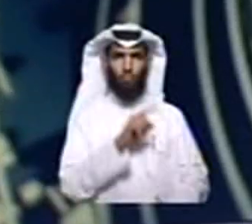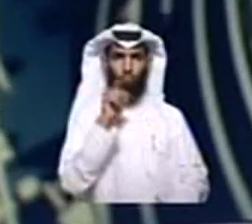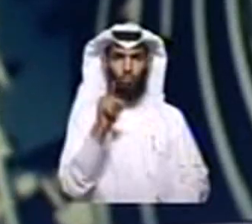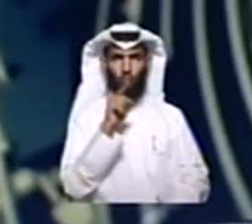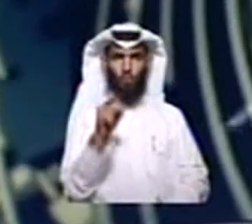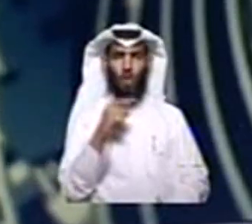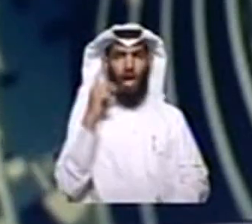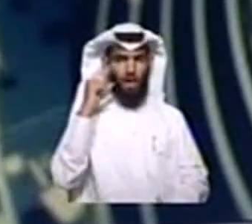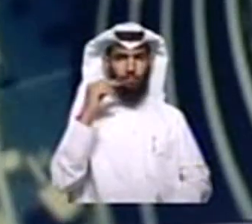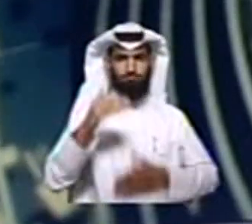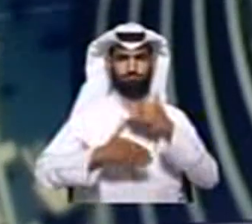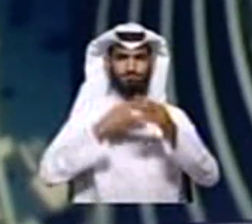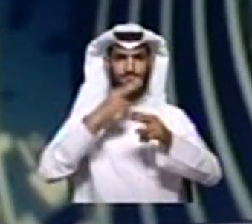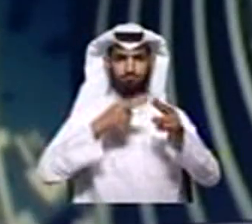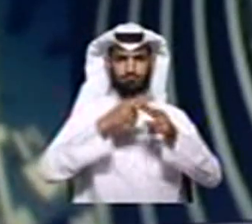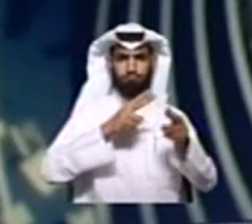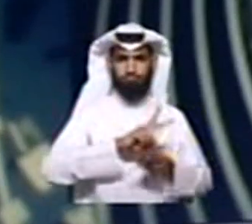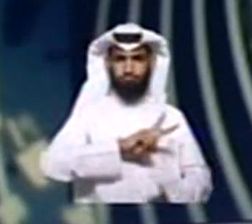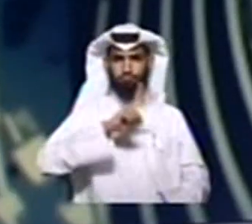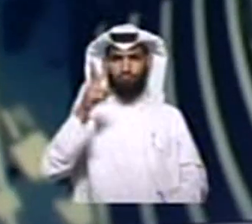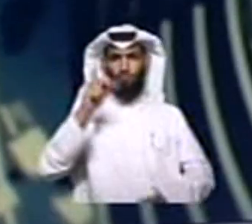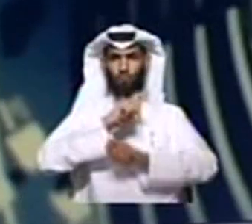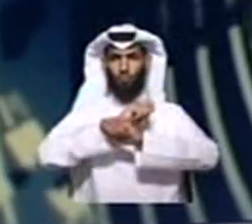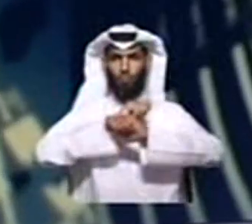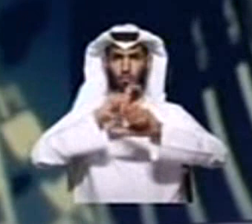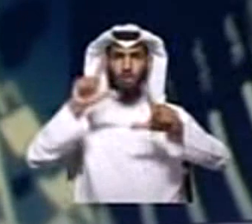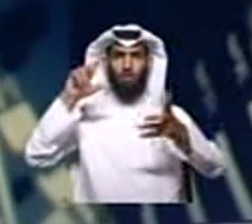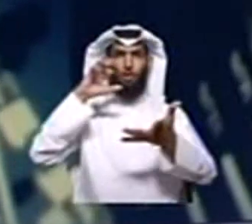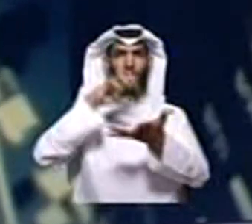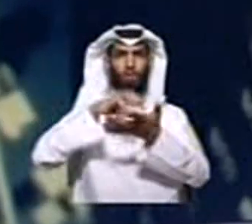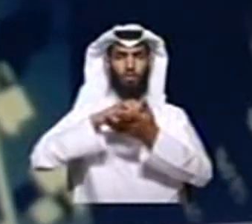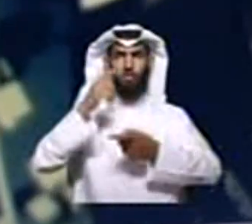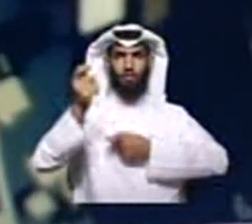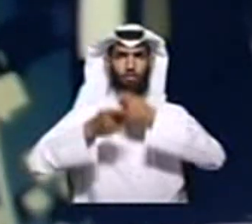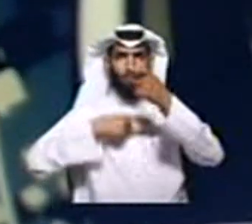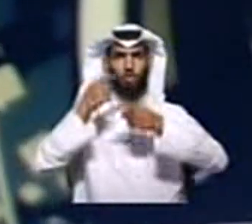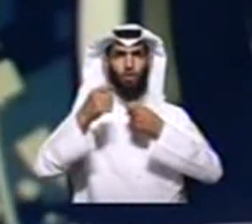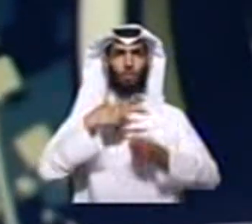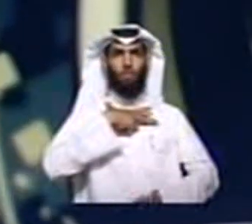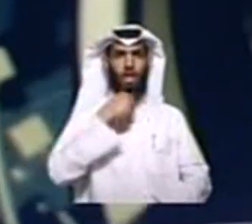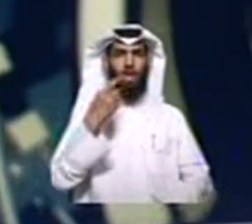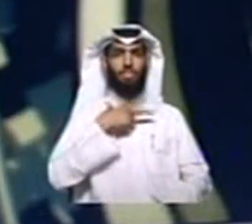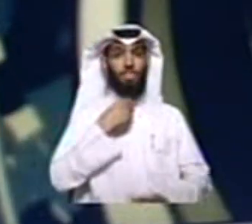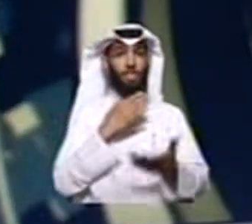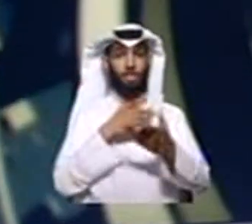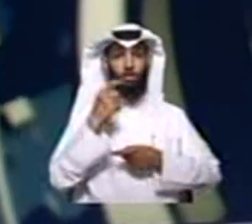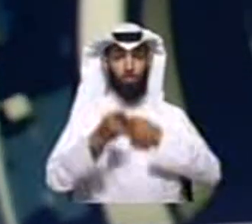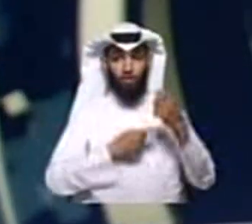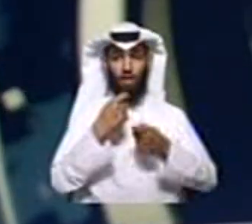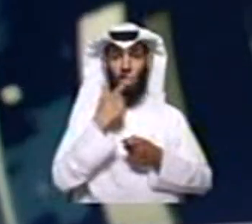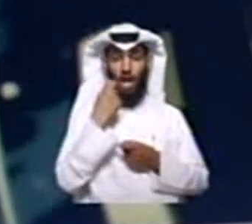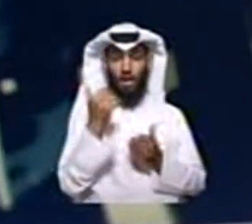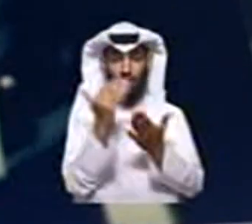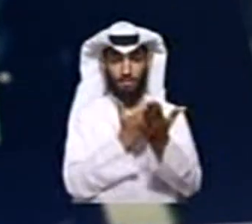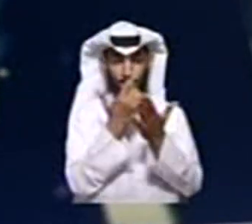وسعيا لتحويل دولة الكويت لمركز مالي وتجاري عالمي. تعمل وزارة التجارة والصناعة على تشجيع